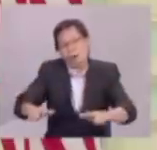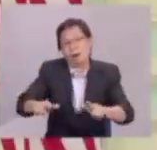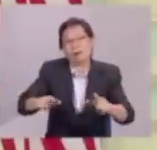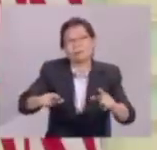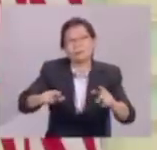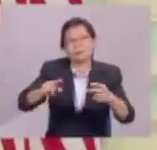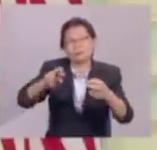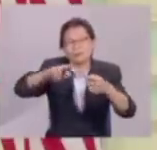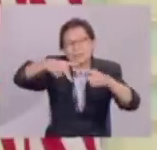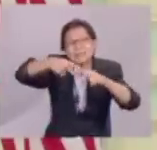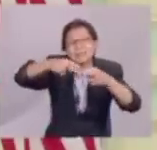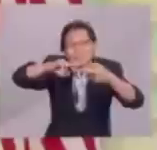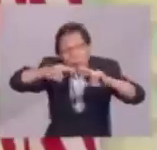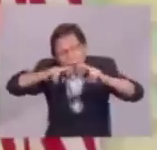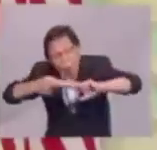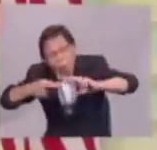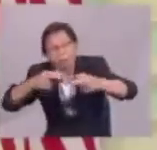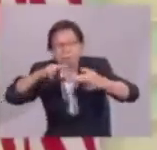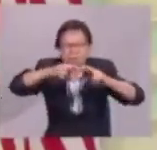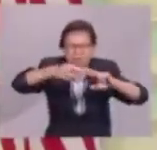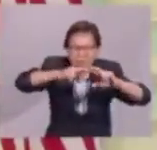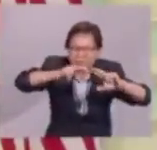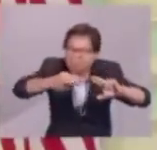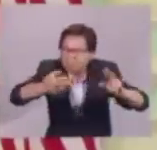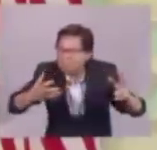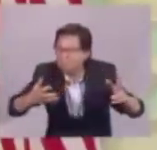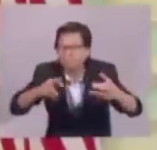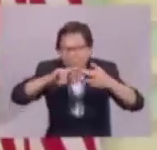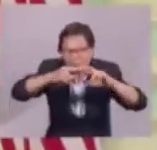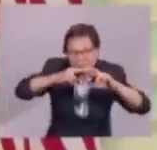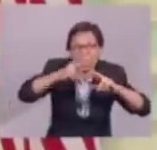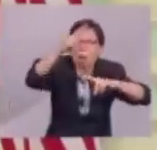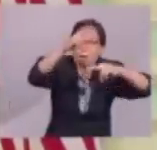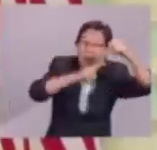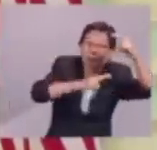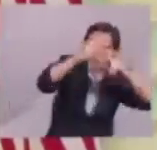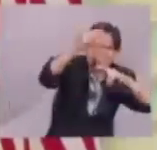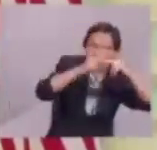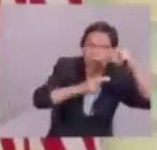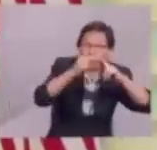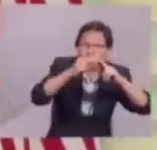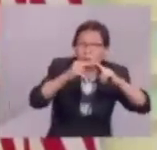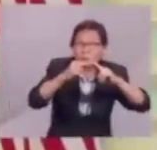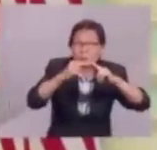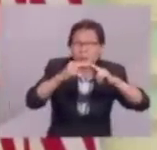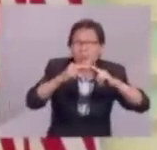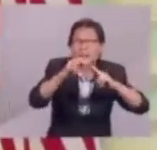suai ataupun pembaikan di bangunan-bangunan berserata dan bertingkat,